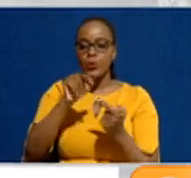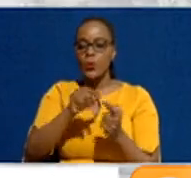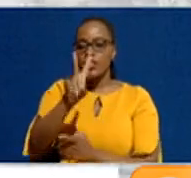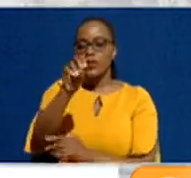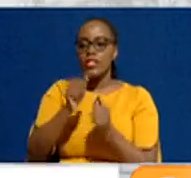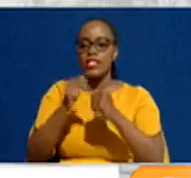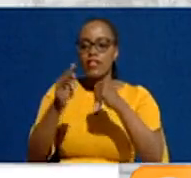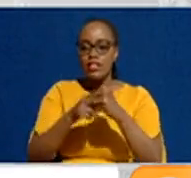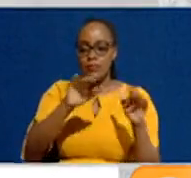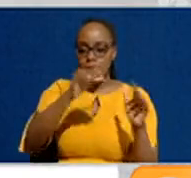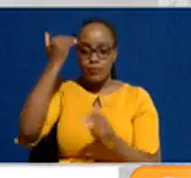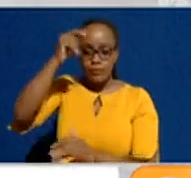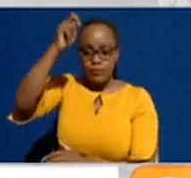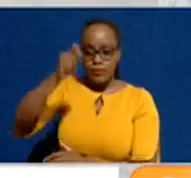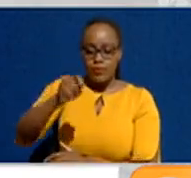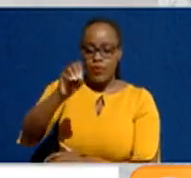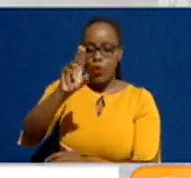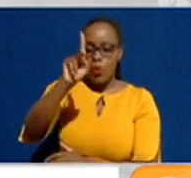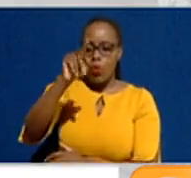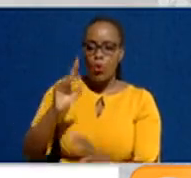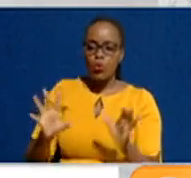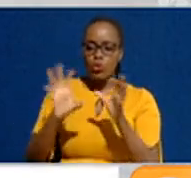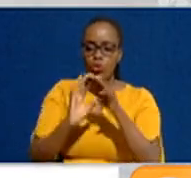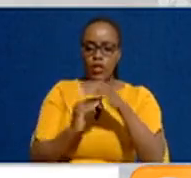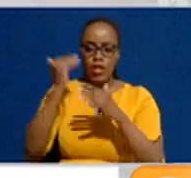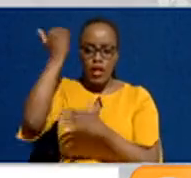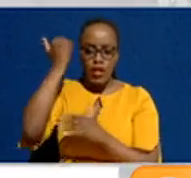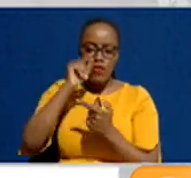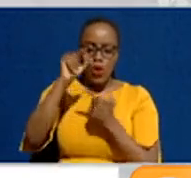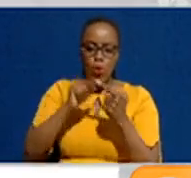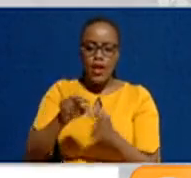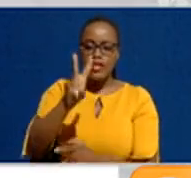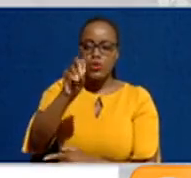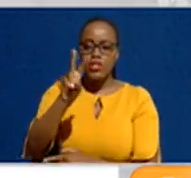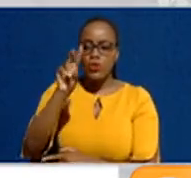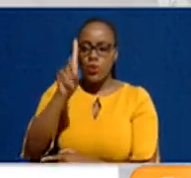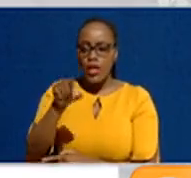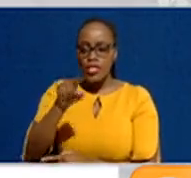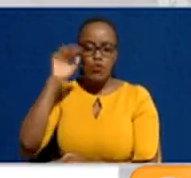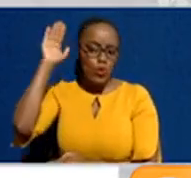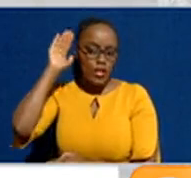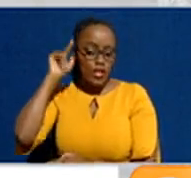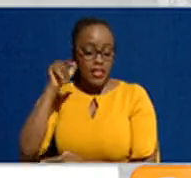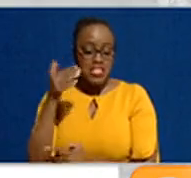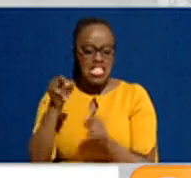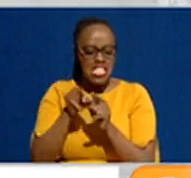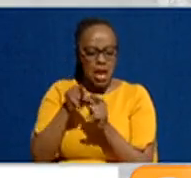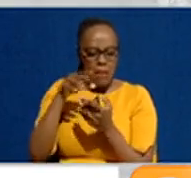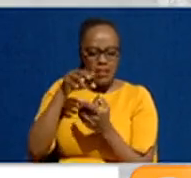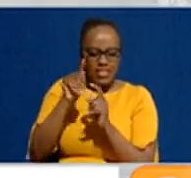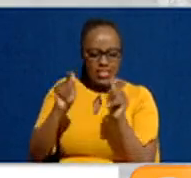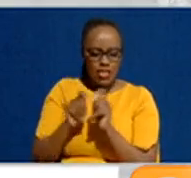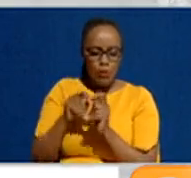2017. Jaji William Ouko alijiunga na mahakama ya upeo mwaka 2021 na anasikiza kesi ya aina hii kwa mara